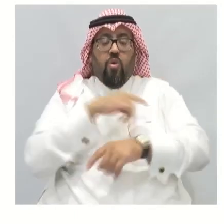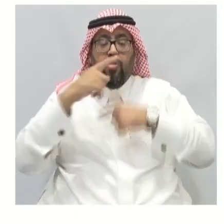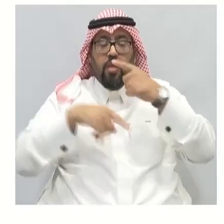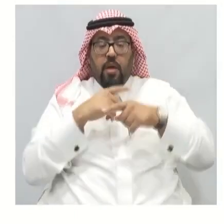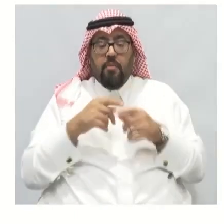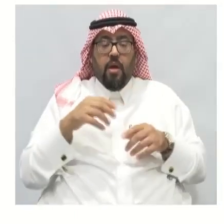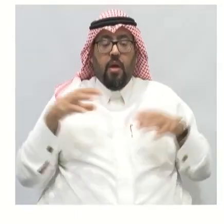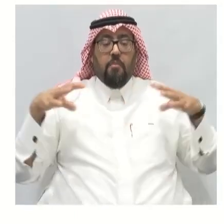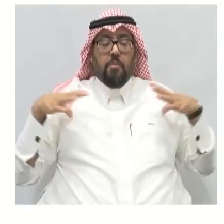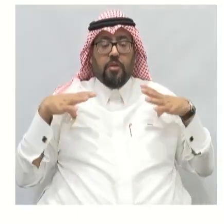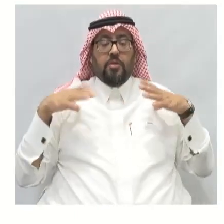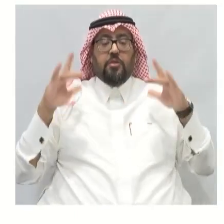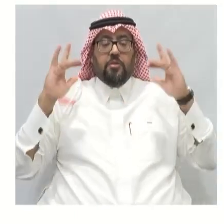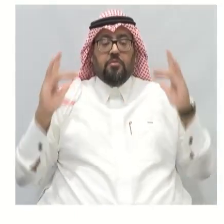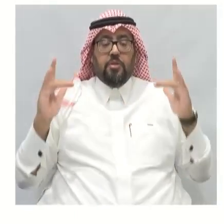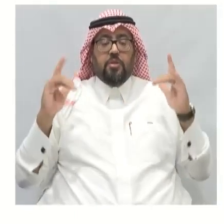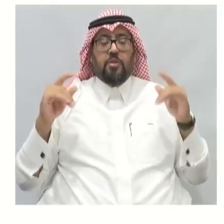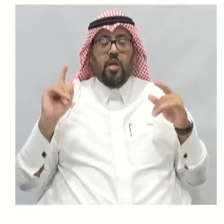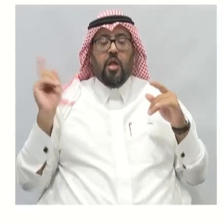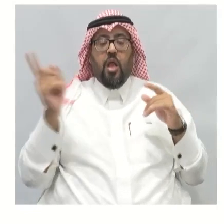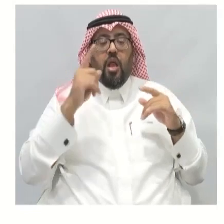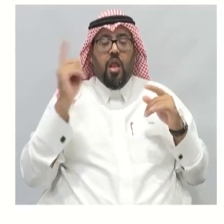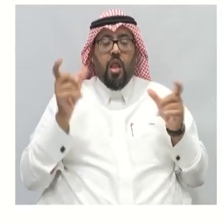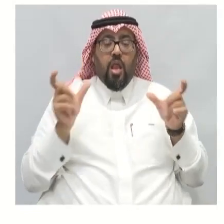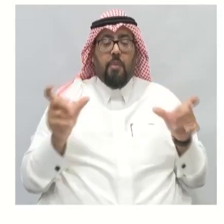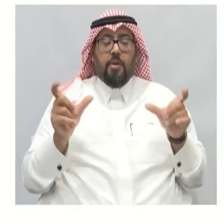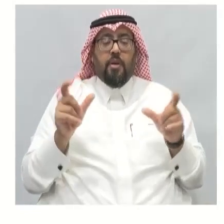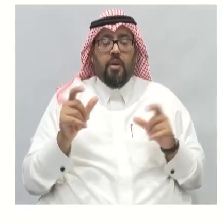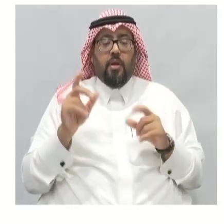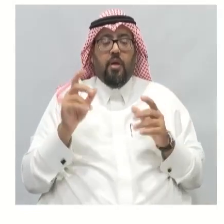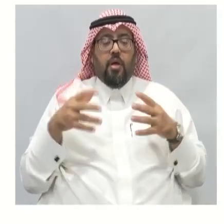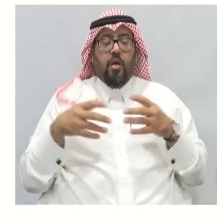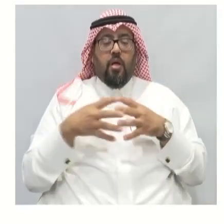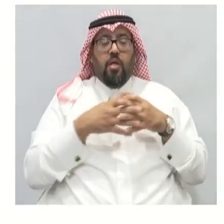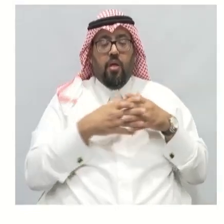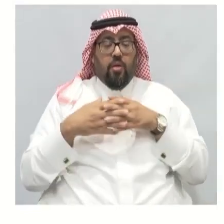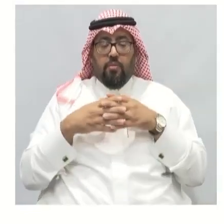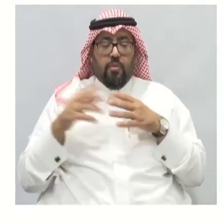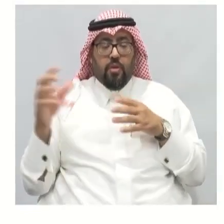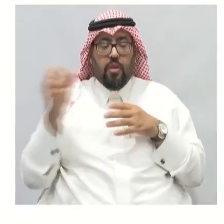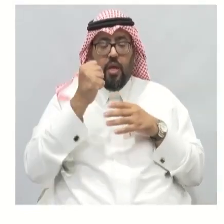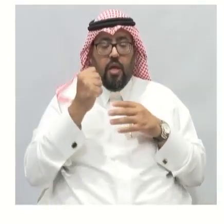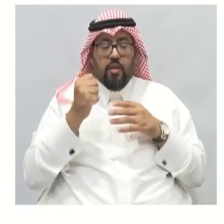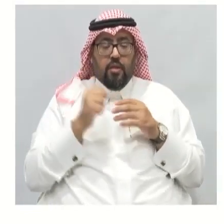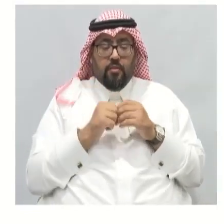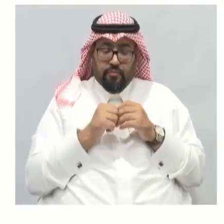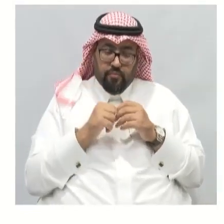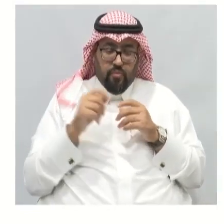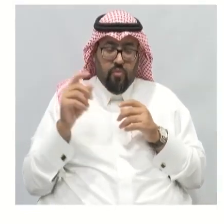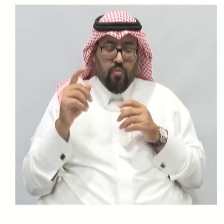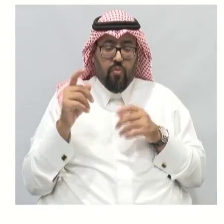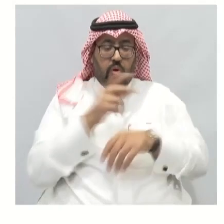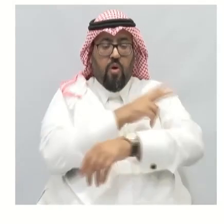الامن التابع للامم المتحده وايضا عضوا مؤسسا في ماذا احسنتم في منظمه حلف